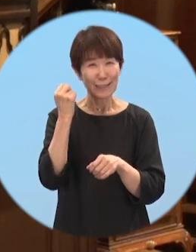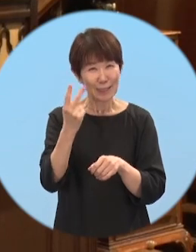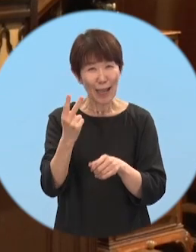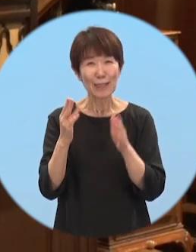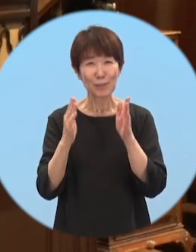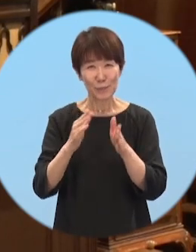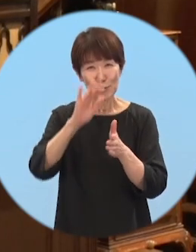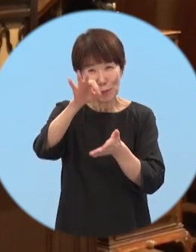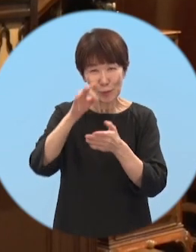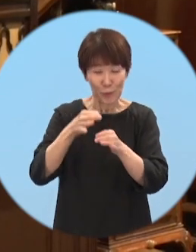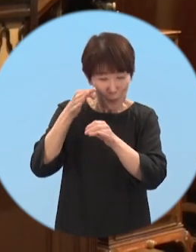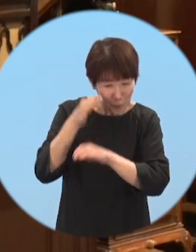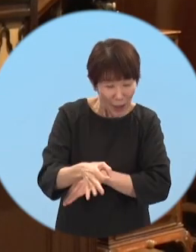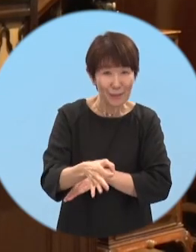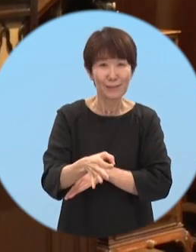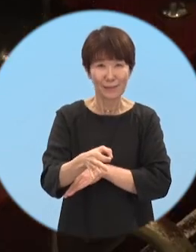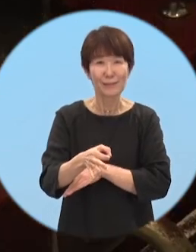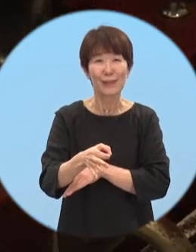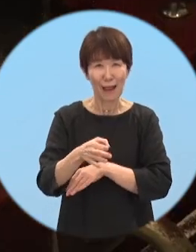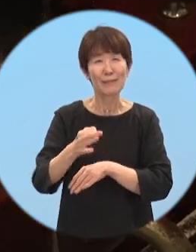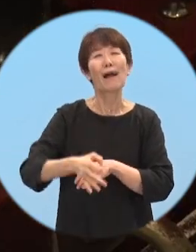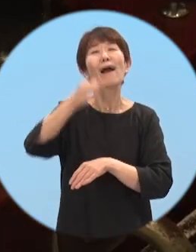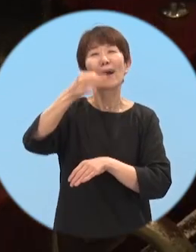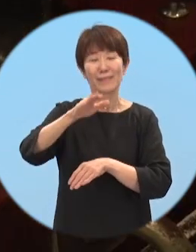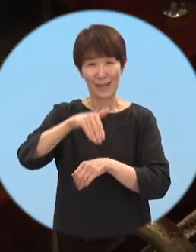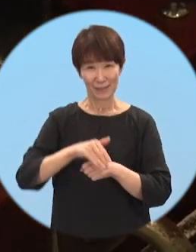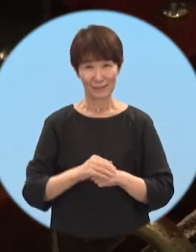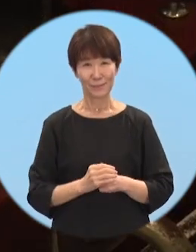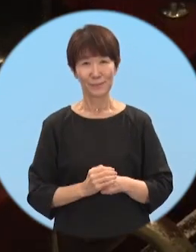だ蓄音機高値の花だったんですね。